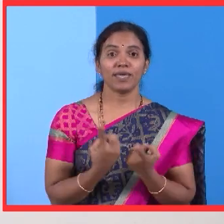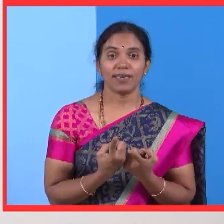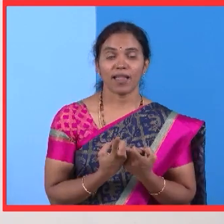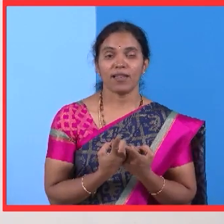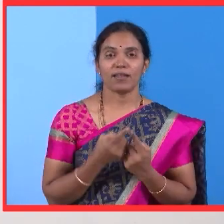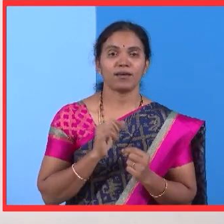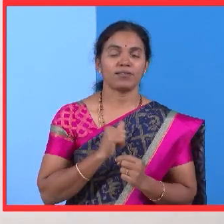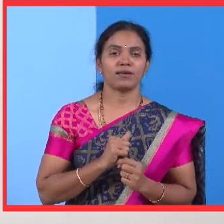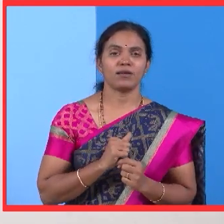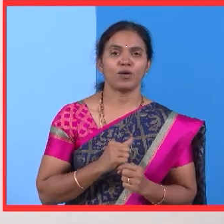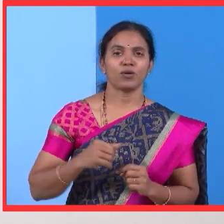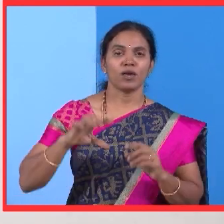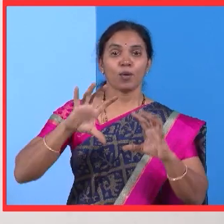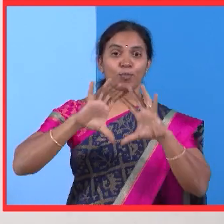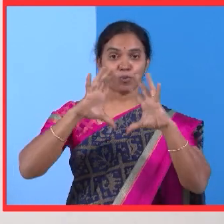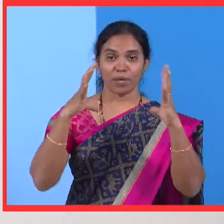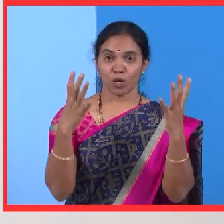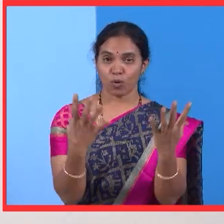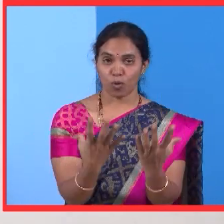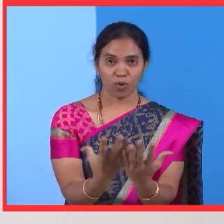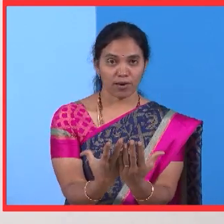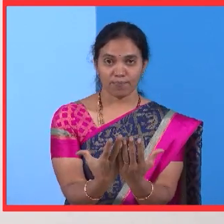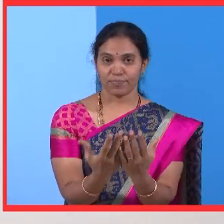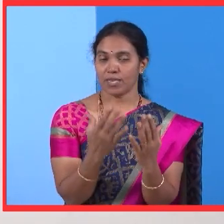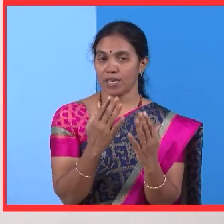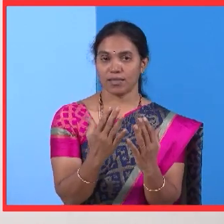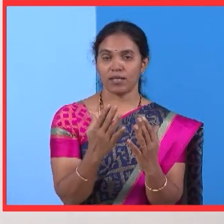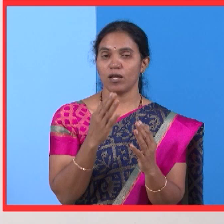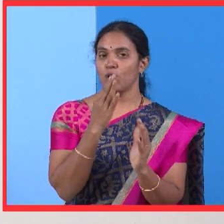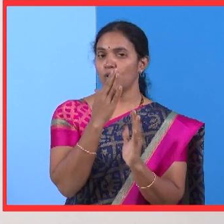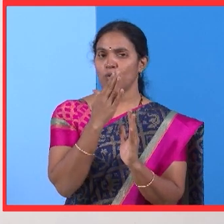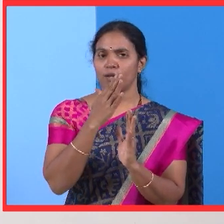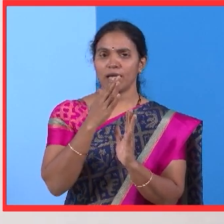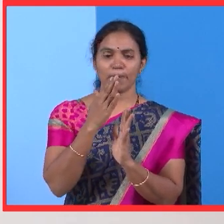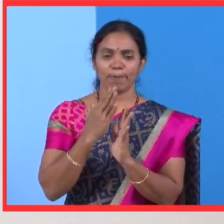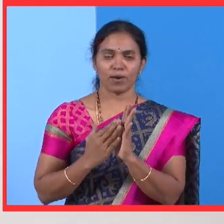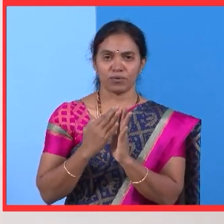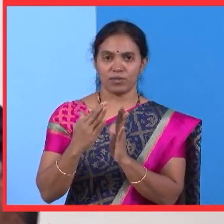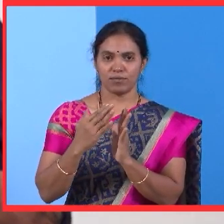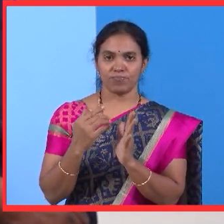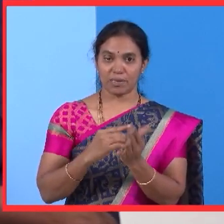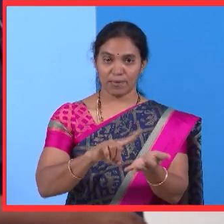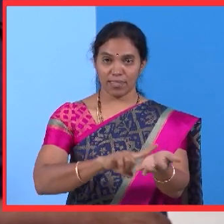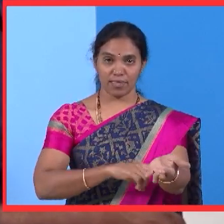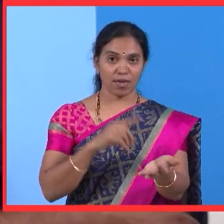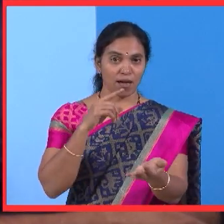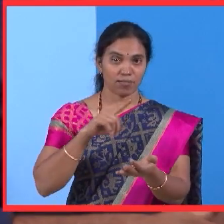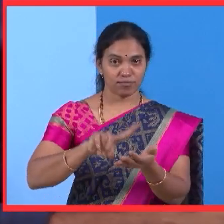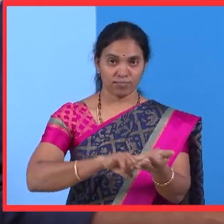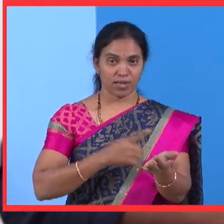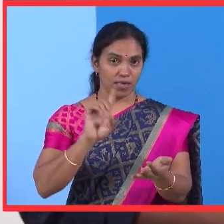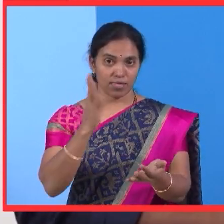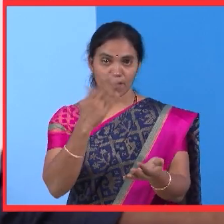நம்மளுடைய பூமி கோளத்தில் ஒரு பகுதியை குறிப்பதற்கு ஒரு நகரமோ அல்லது மாநகரமோ எதை குறிப்பிட வேண்டும்